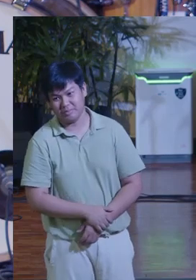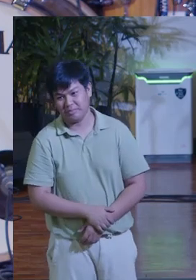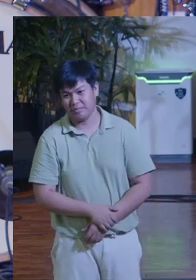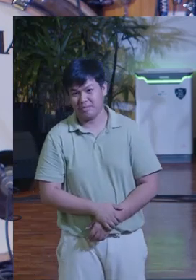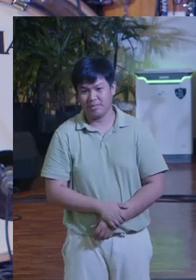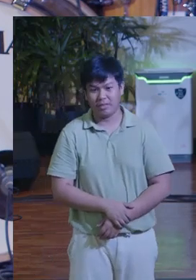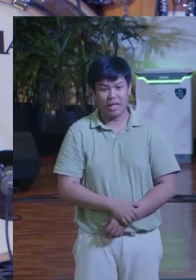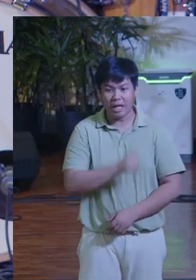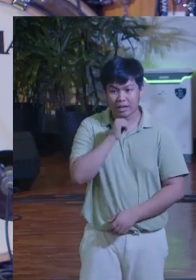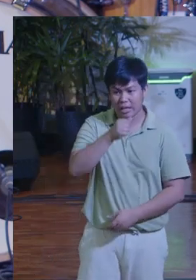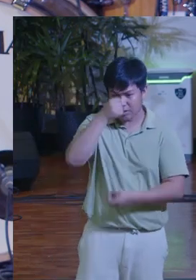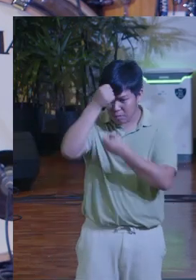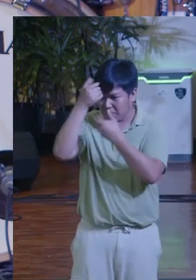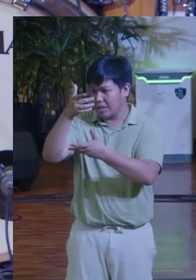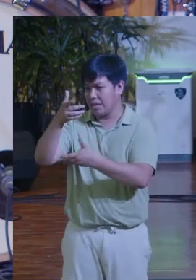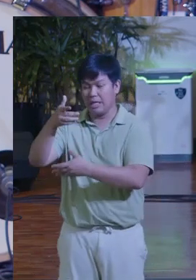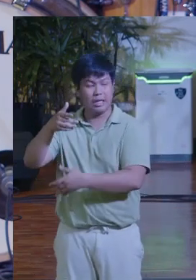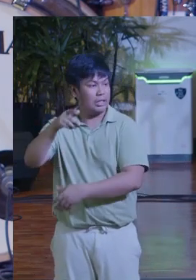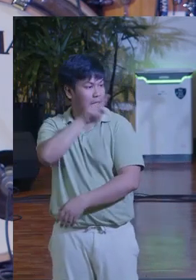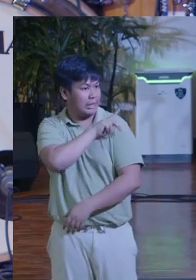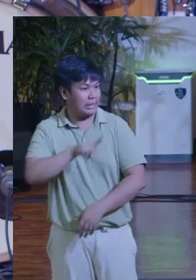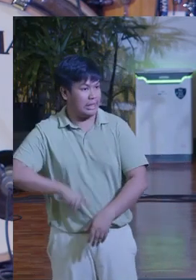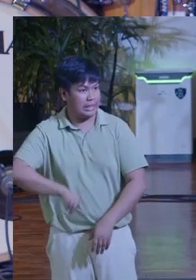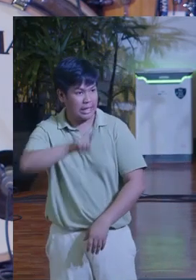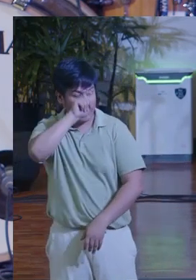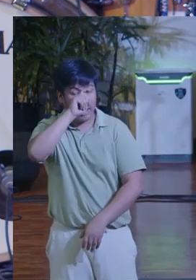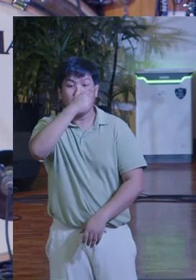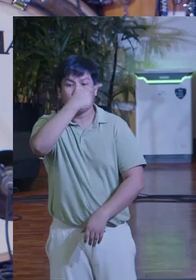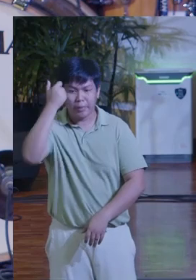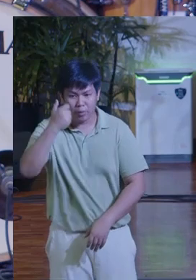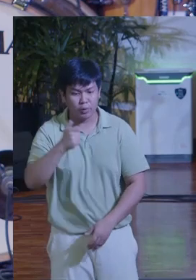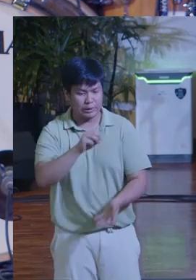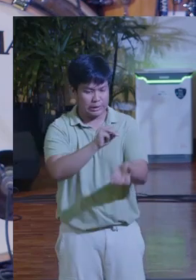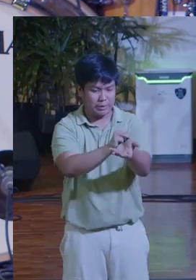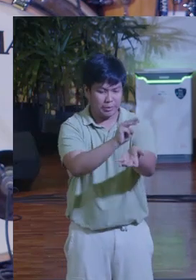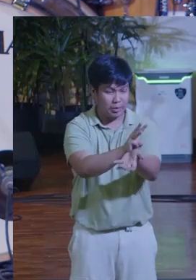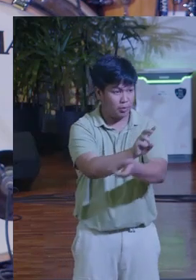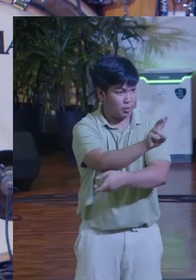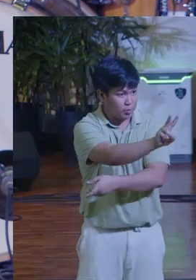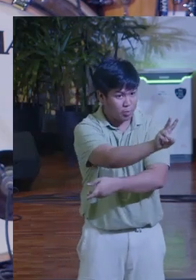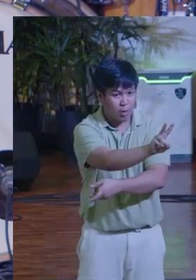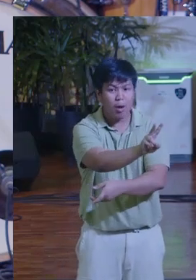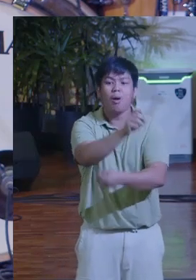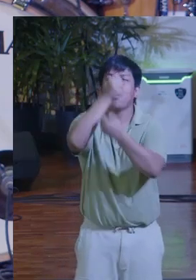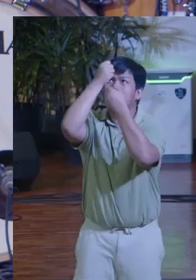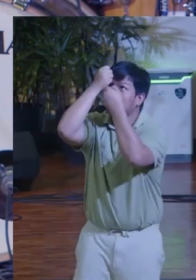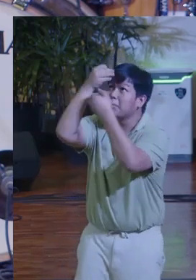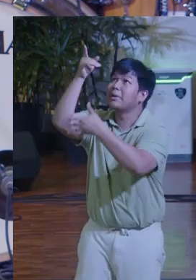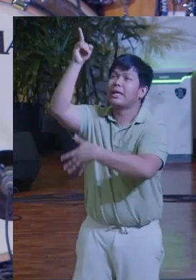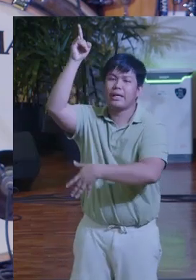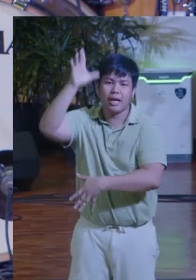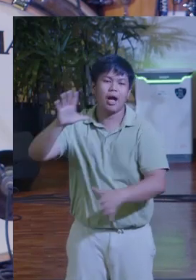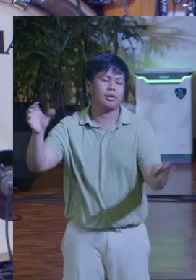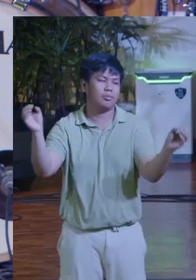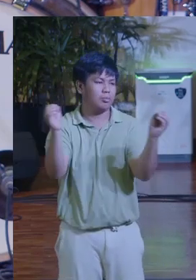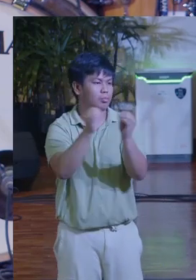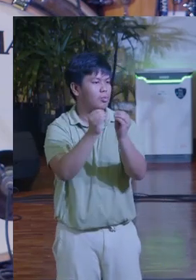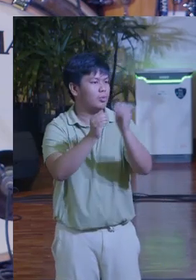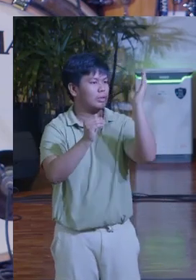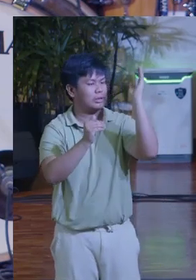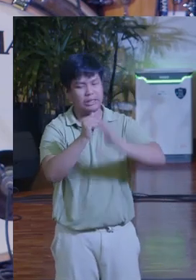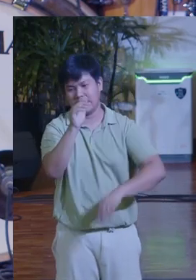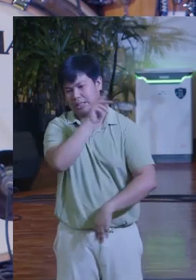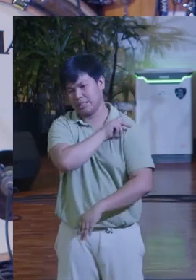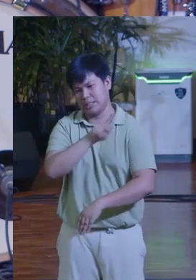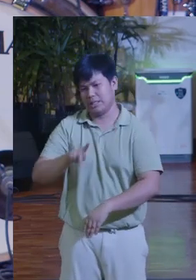Sila hindi sumunod dahil they feared God and did not do as the king of Egypt commanded